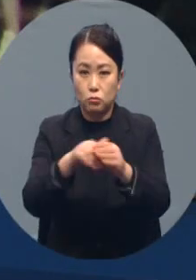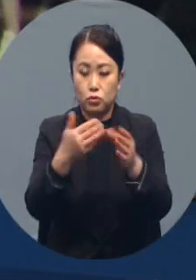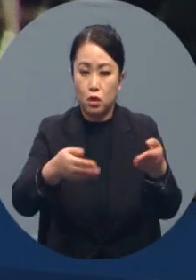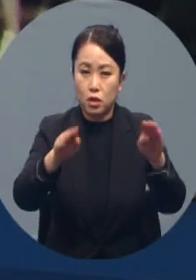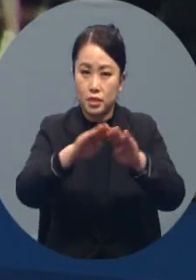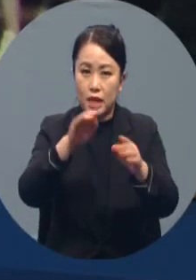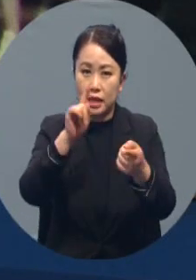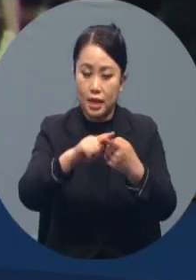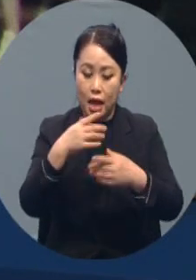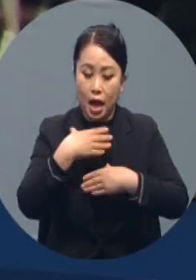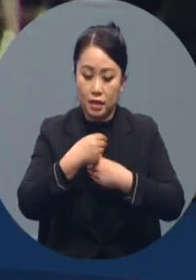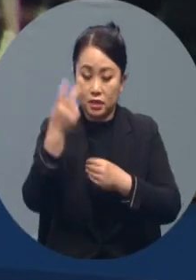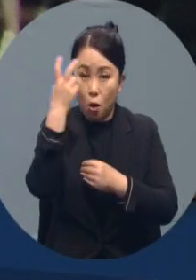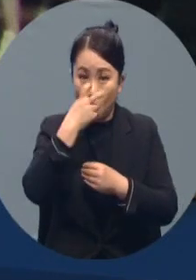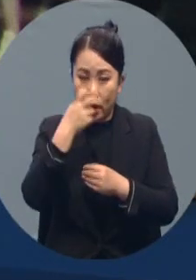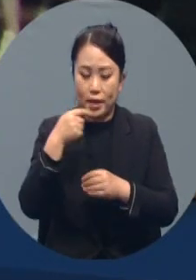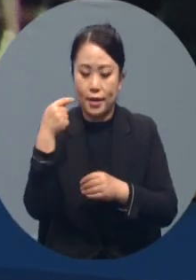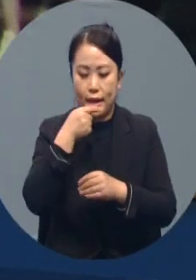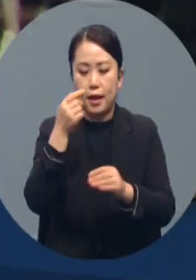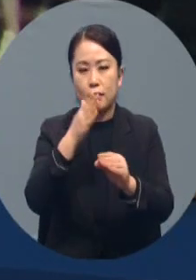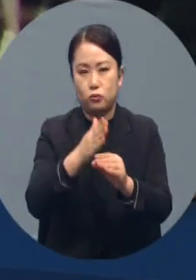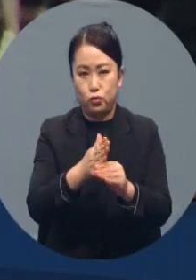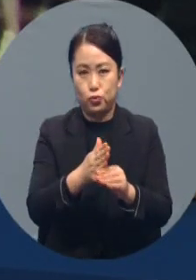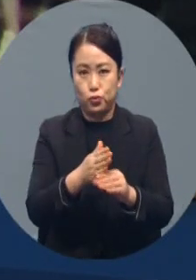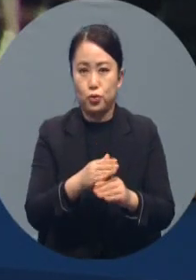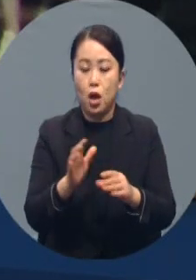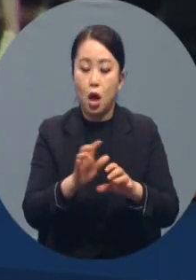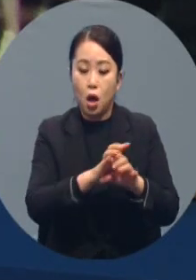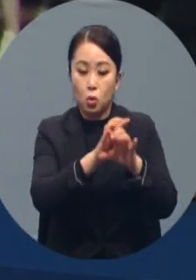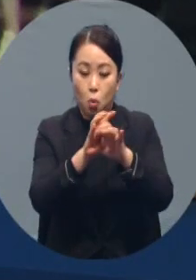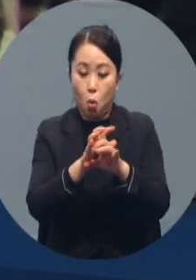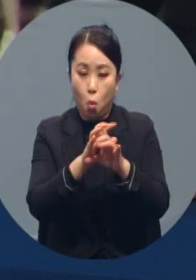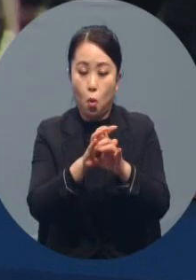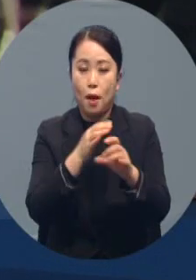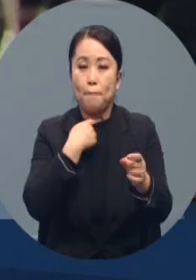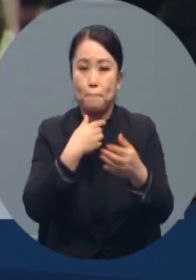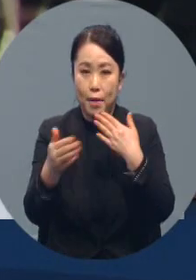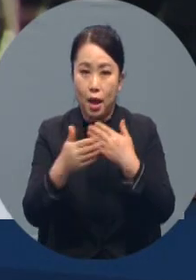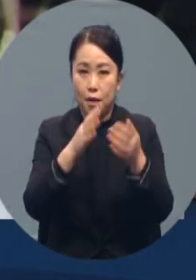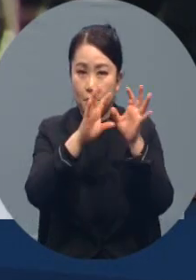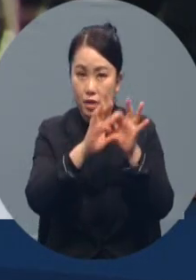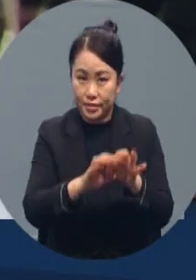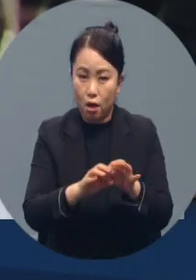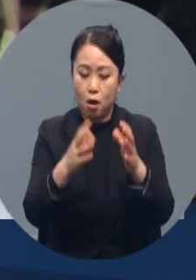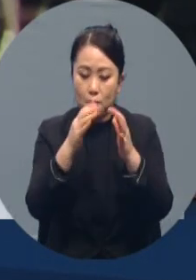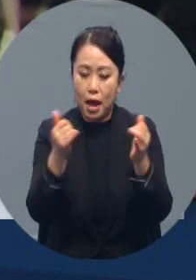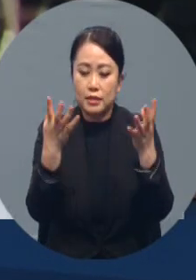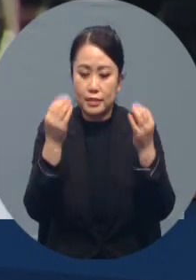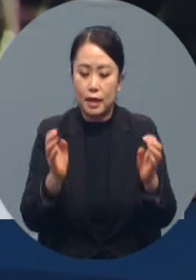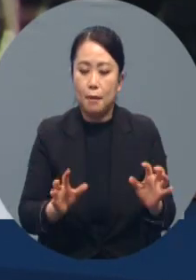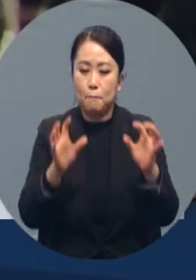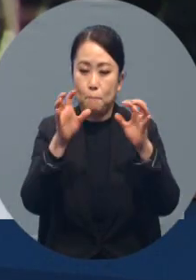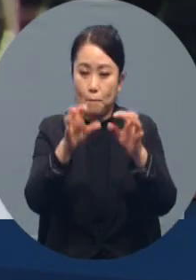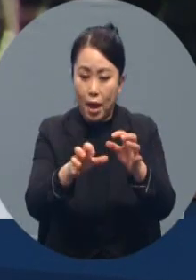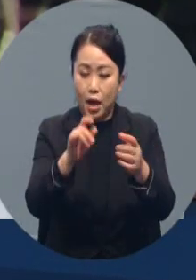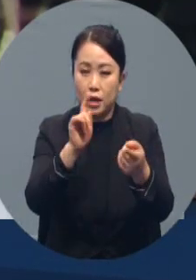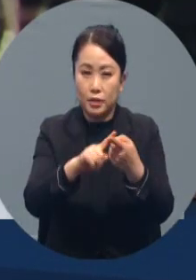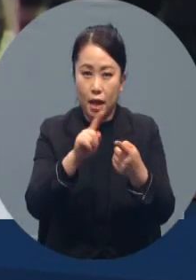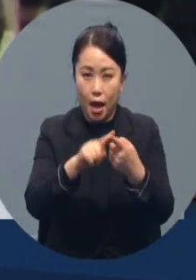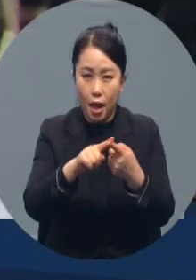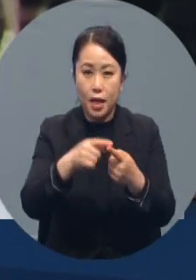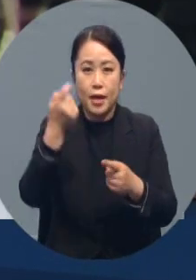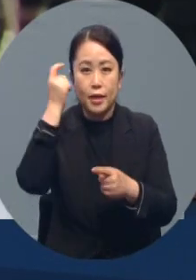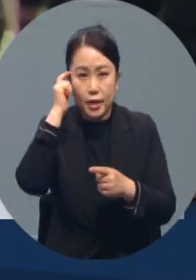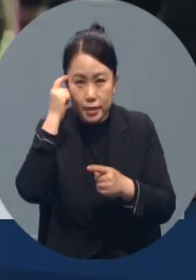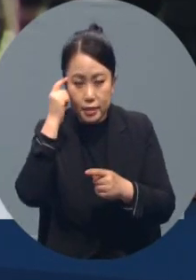문화시설에 대한 안전관리가 강화되고 있습니다. 코로나19를 거치면서 다중 밀집 시설에 대한 인식과 행동 방식도